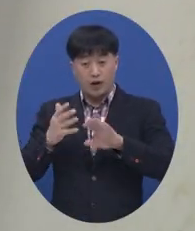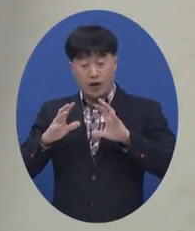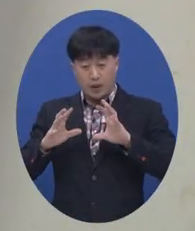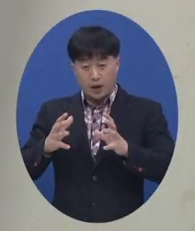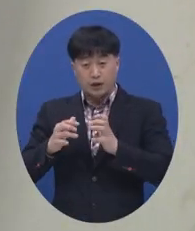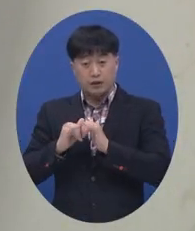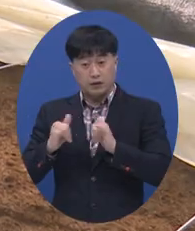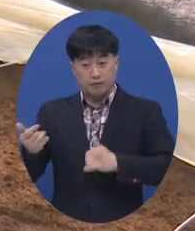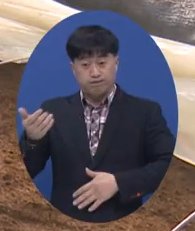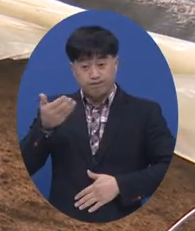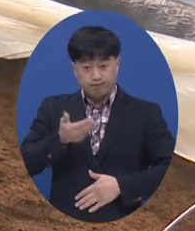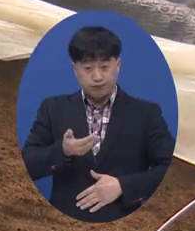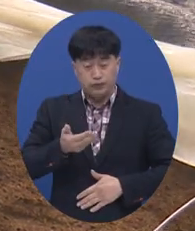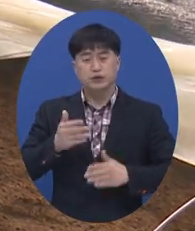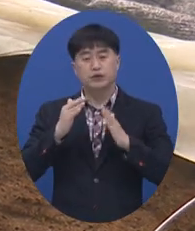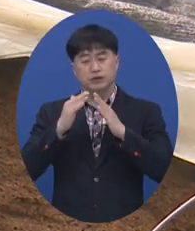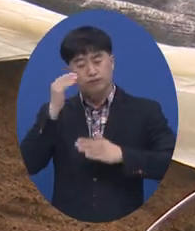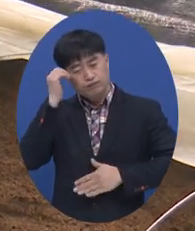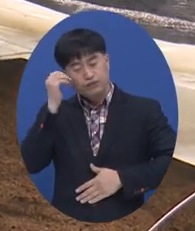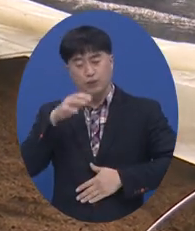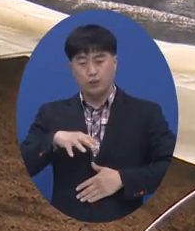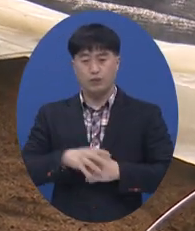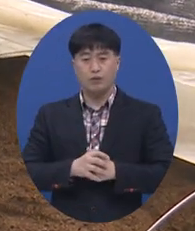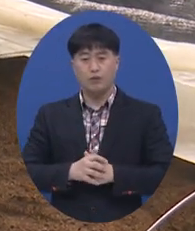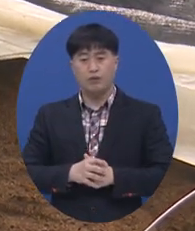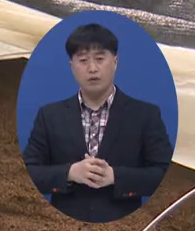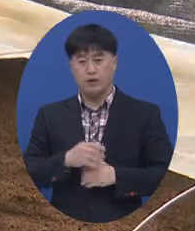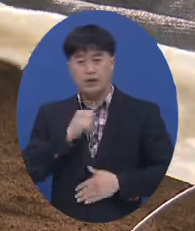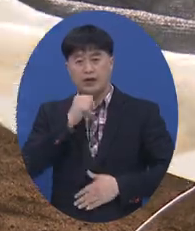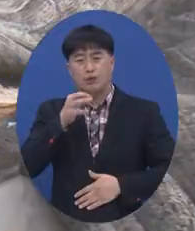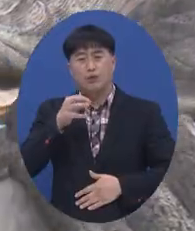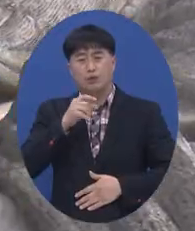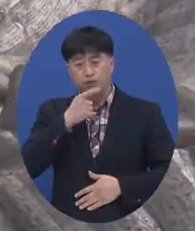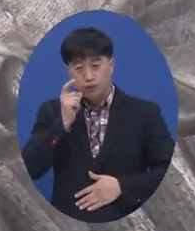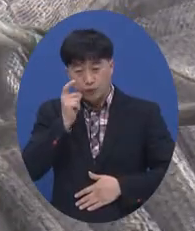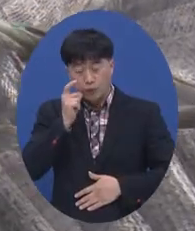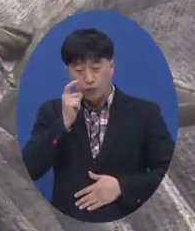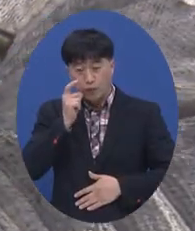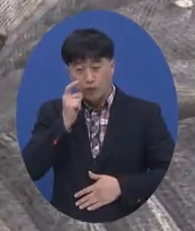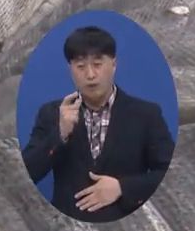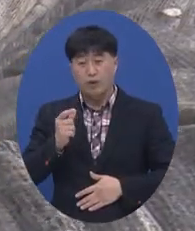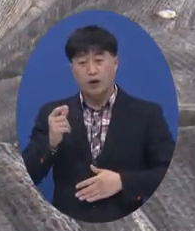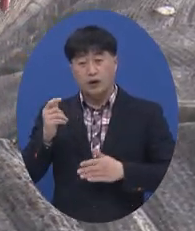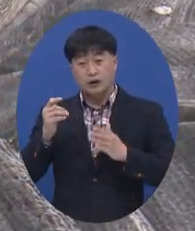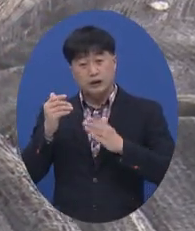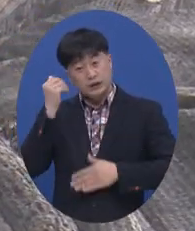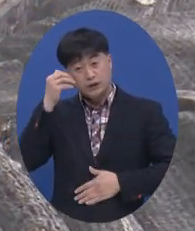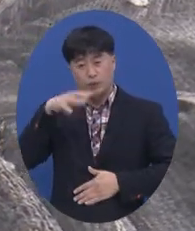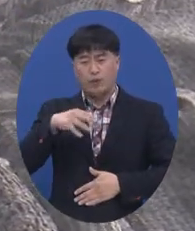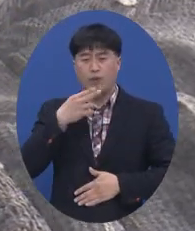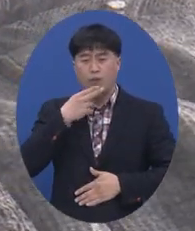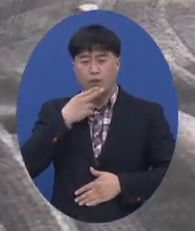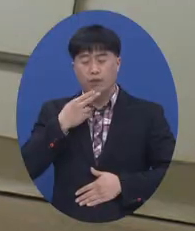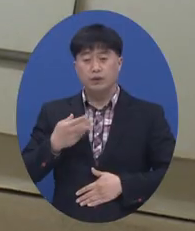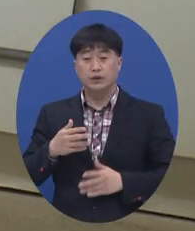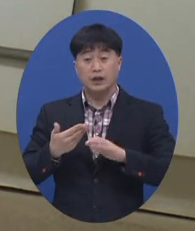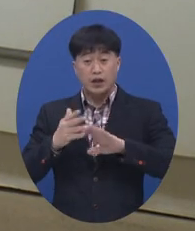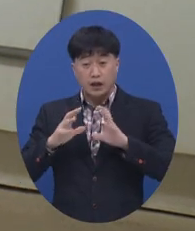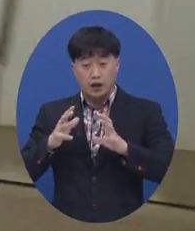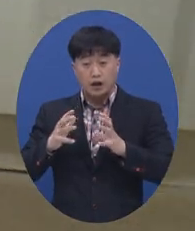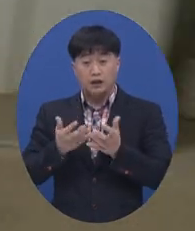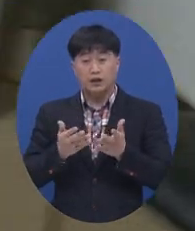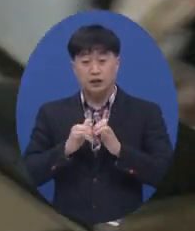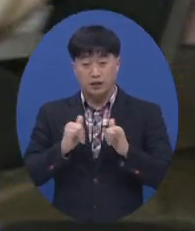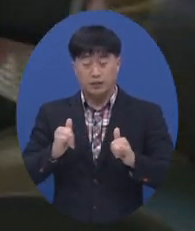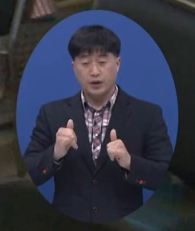숙소입니다 주머니 사정이 넉넉하지 않고 농장 인근 마땅한 숙소가 없는 이주 노동자들 대부분은 이런